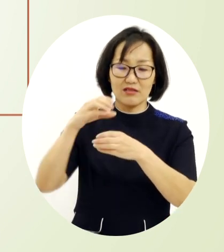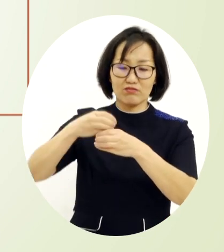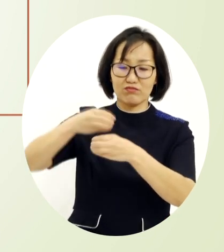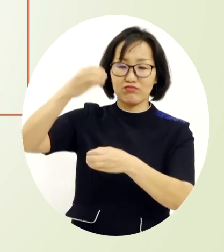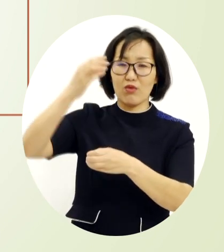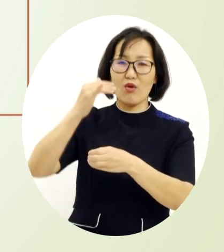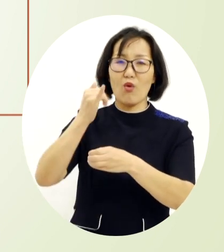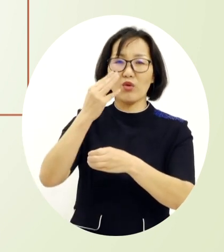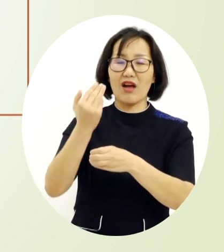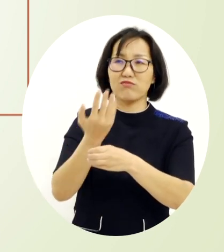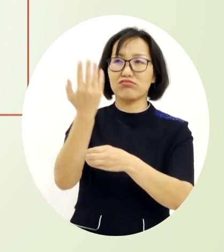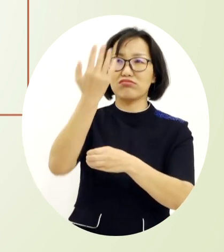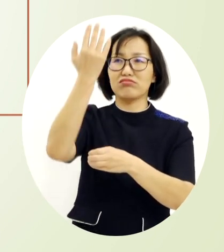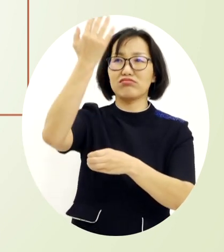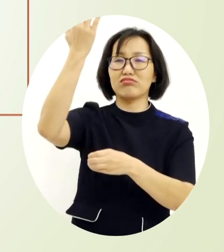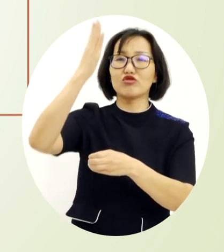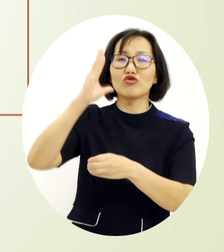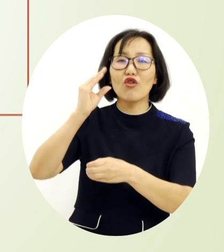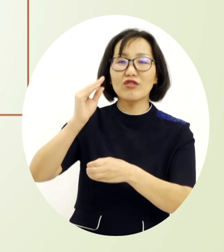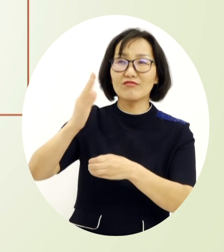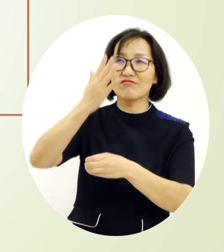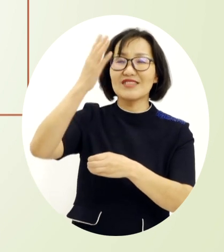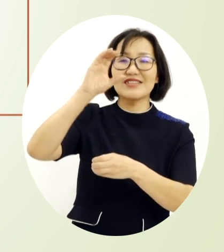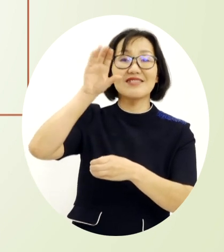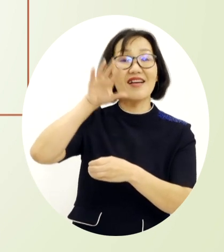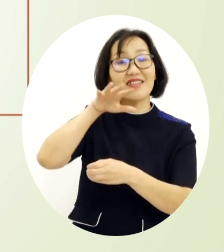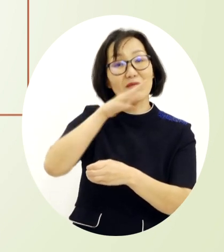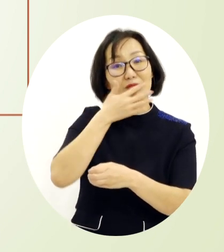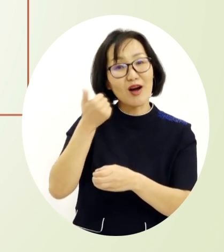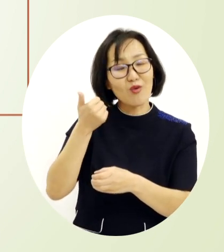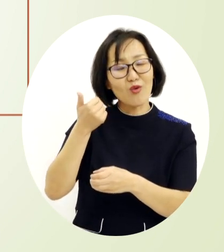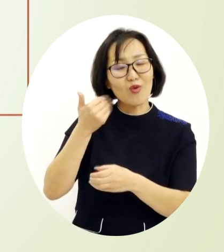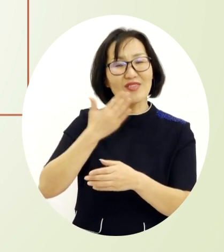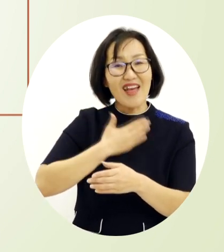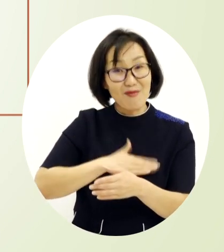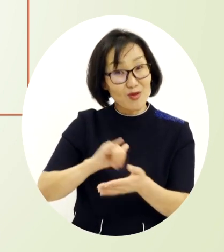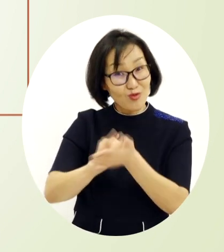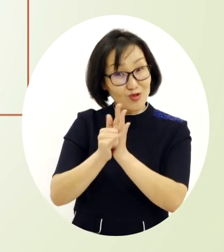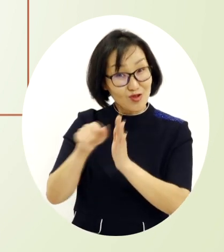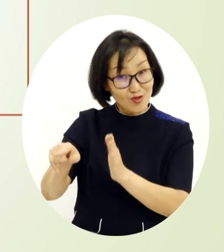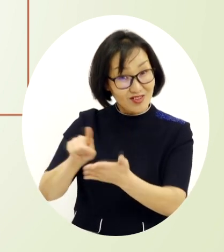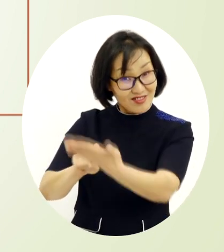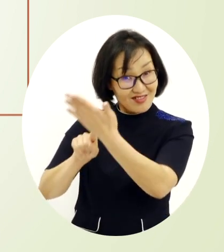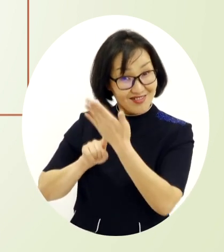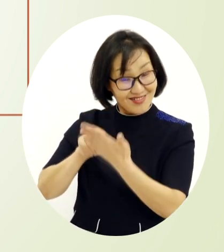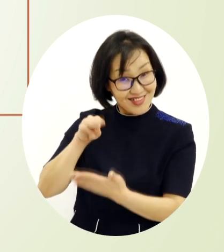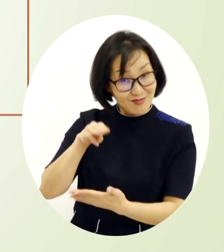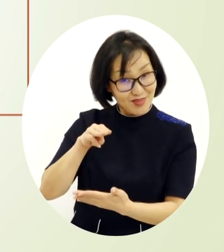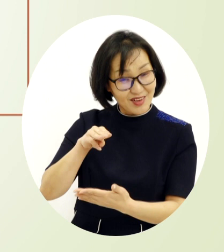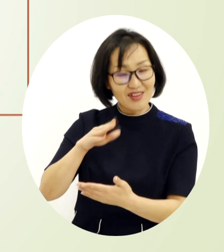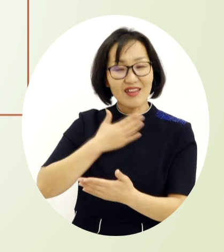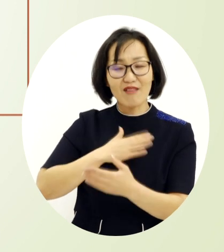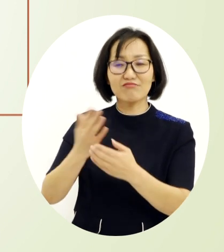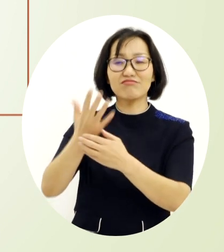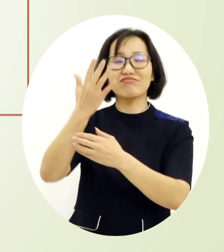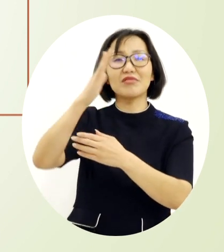зөөд сууныглан хөөрнө. Салхихгүй тогтун байгаа учраас яндангийн утаа ихт дэшээ хөөрч байгаа юм